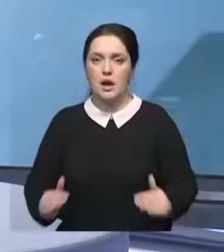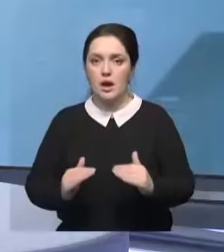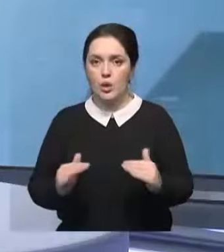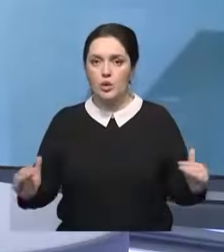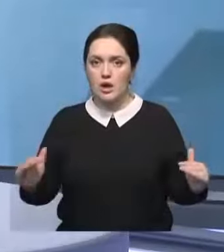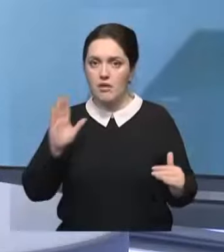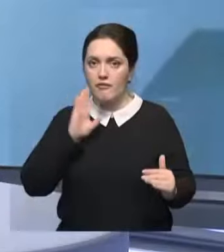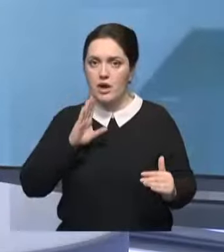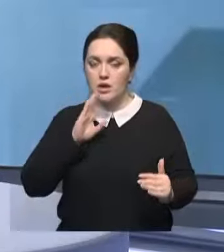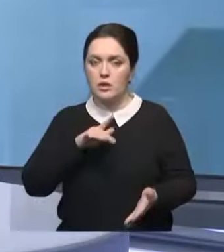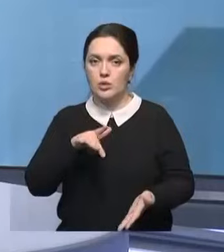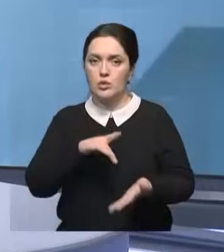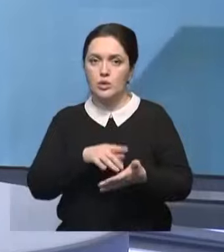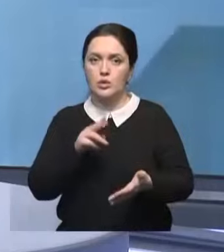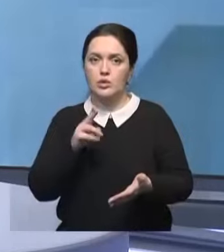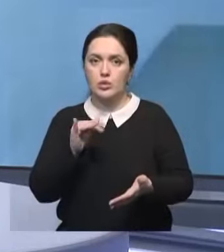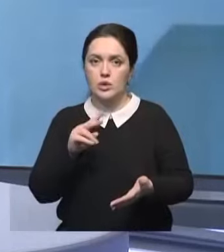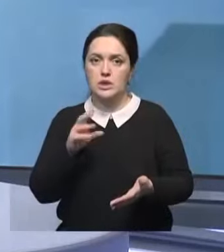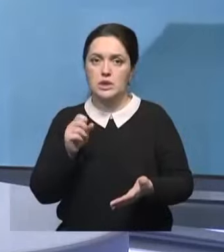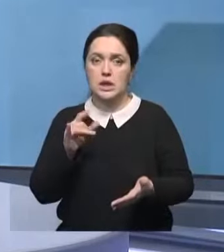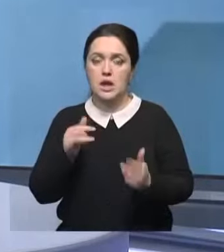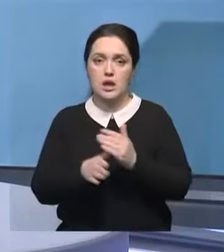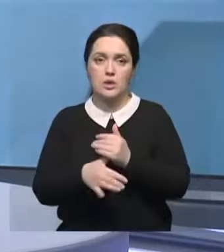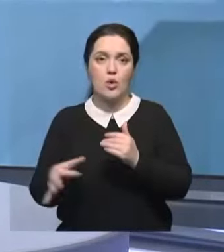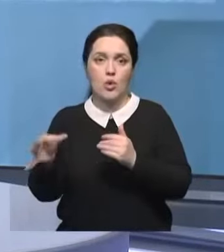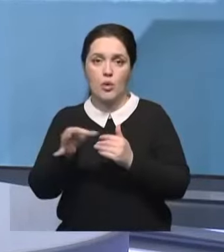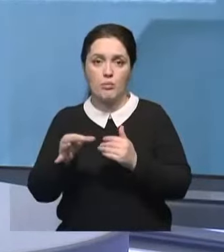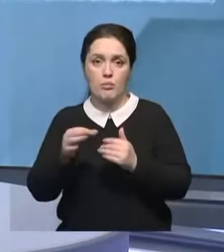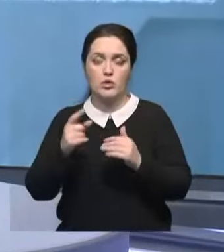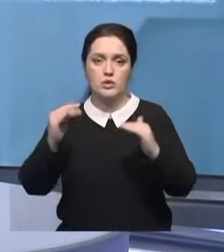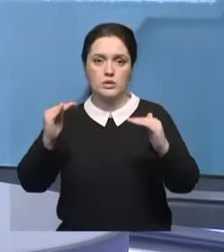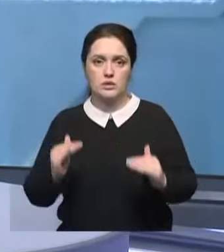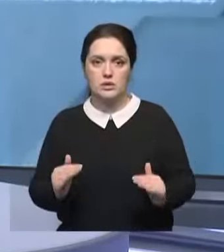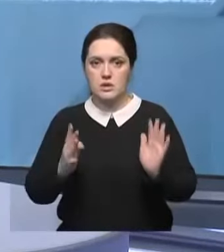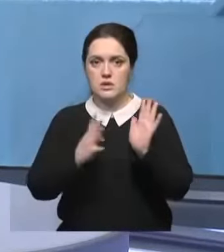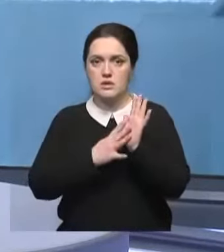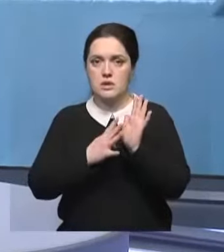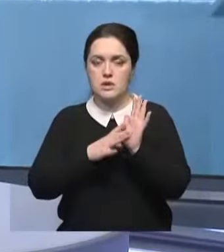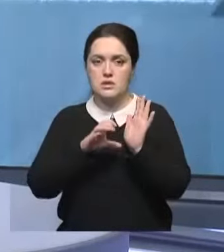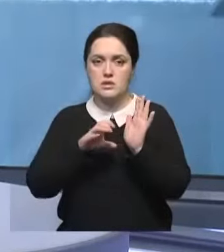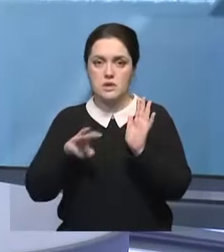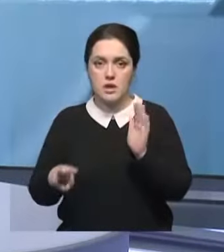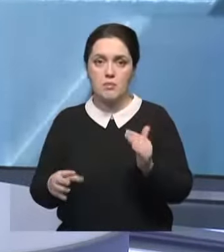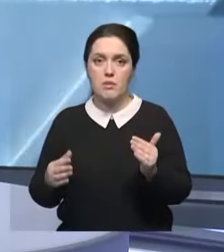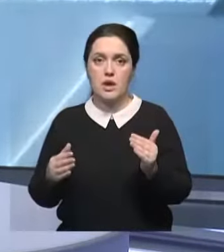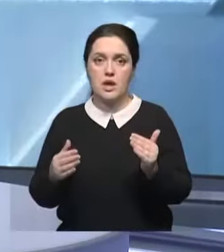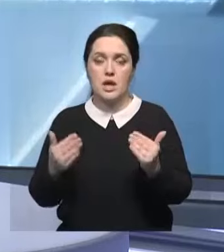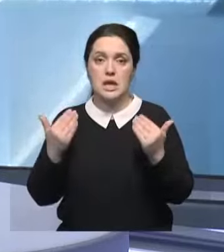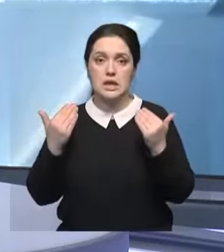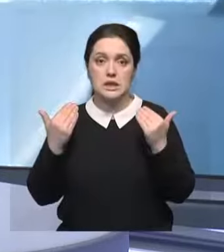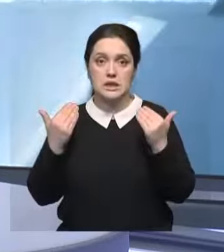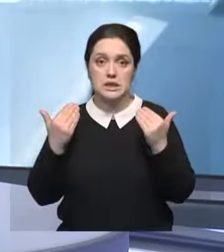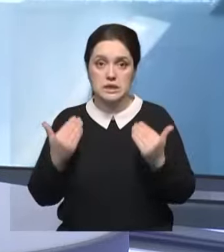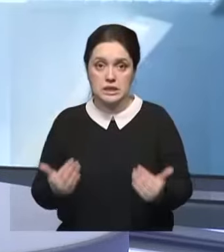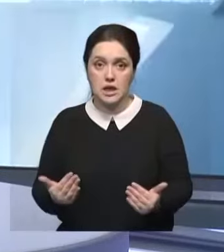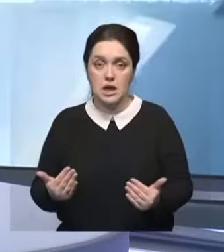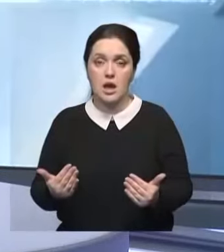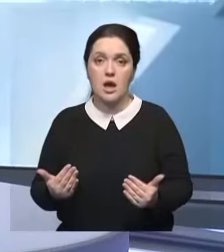Уровень воды в городе Кульсары Атырауской области, по последним данным, стал на 9 сантиметров. Сейчас отметка в